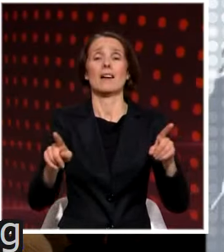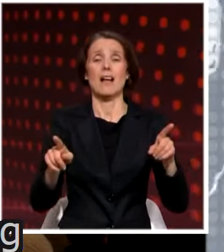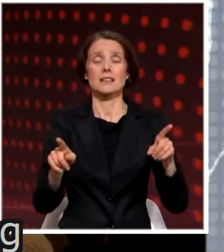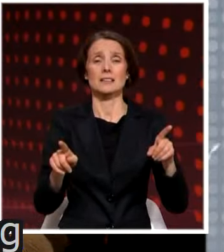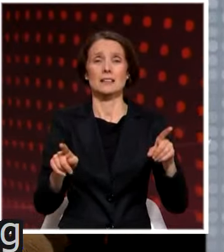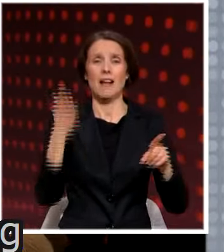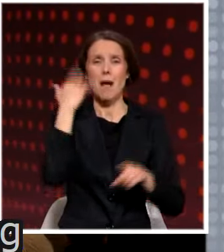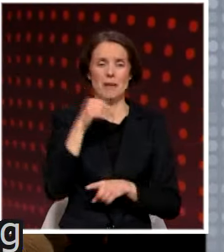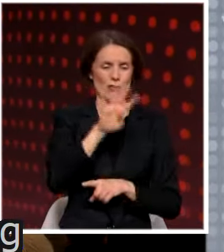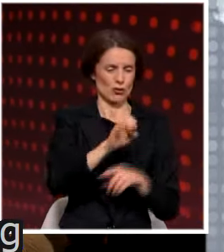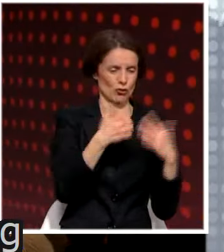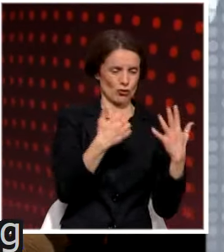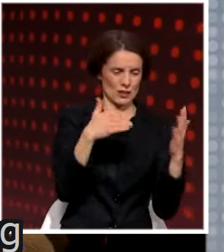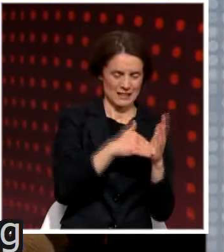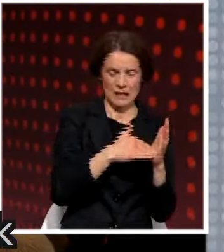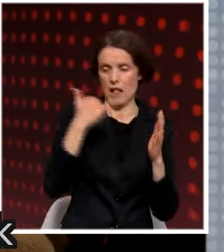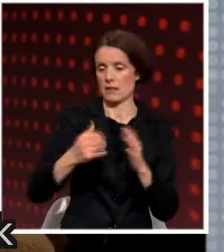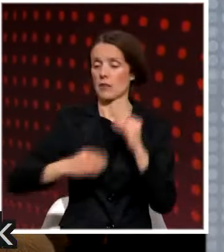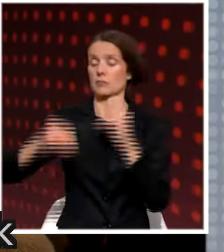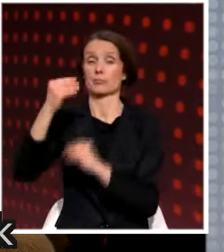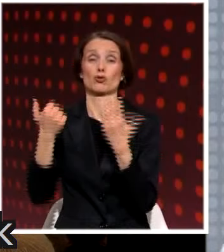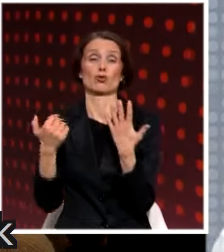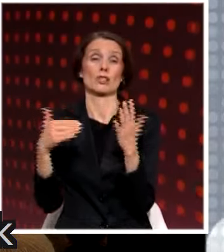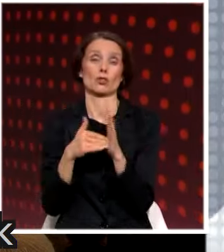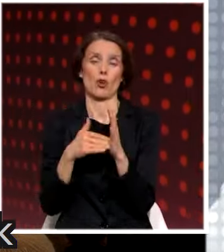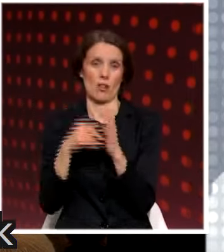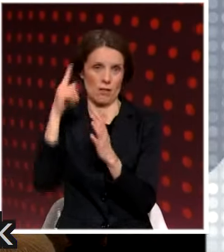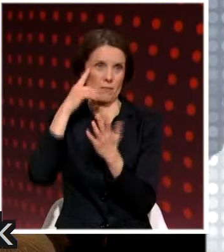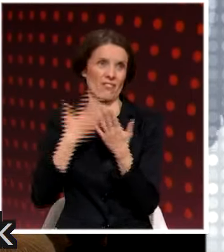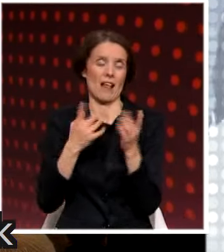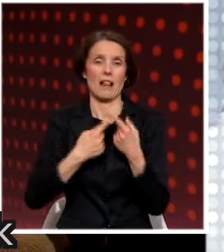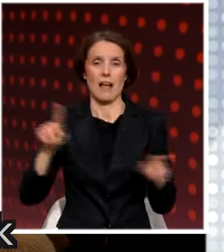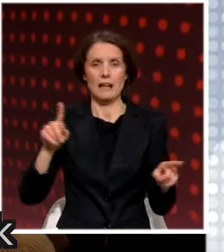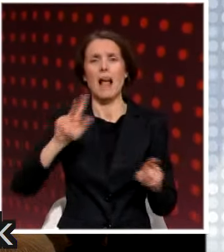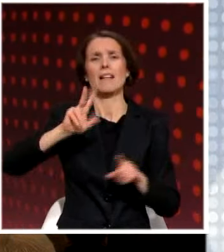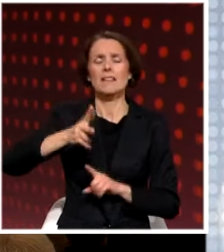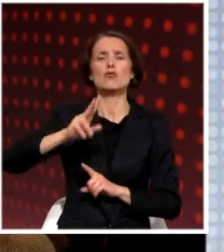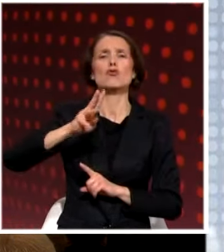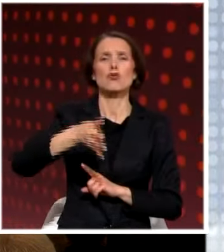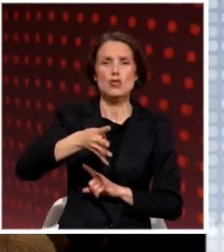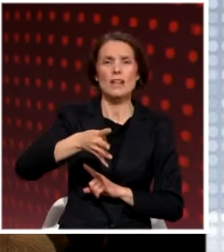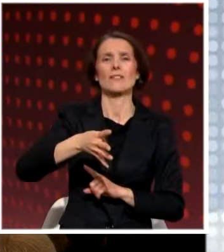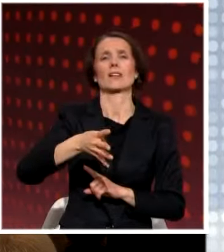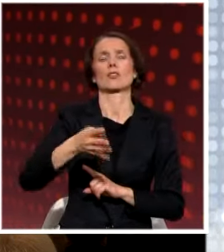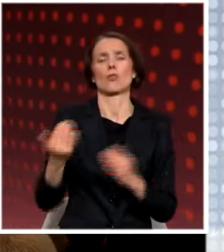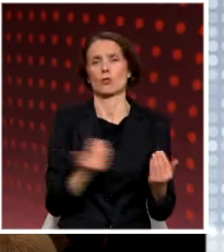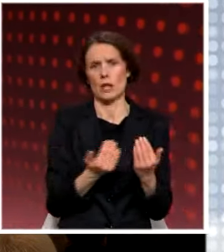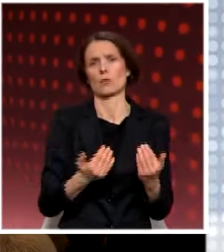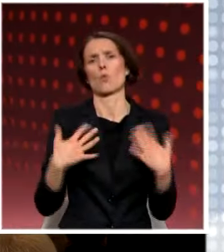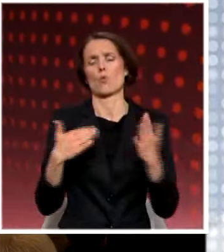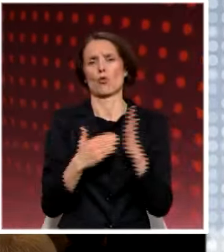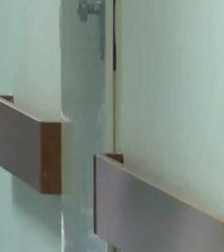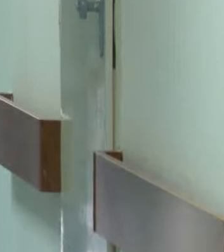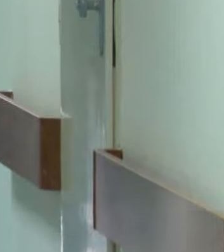460 hiljada, dakle bilo, sad će biti 600 hiljada. Naravno, za treće i četvrto dete su te mere mnogo, mnogo ozbiljnije i mnogo